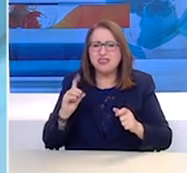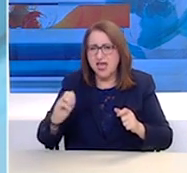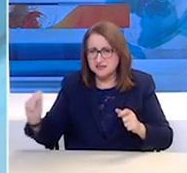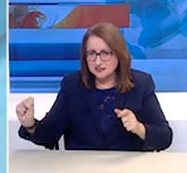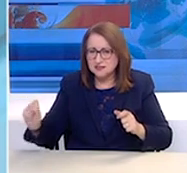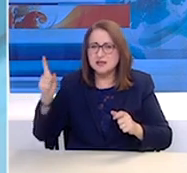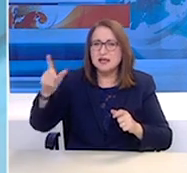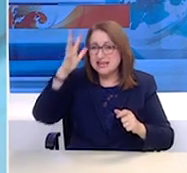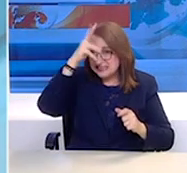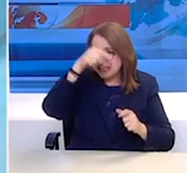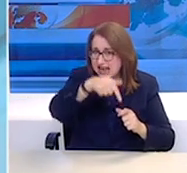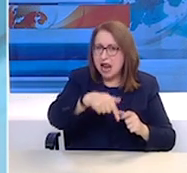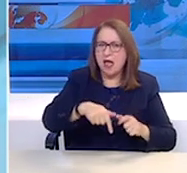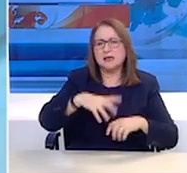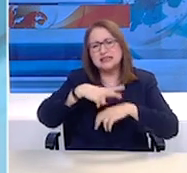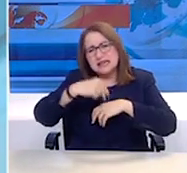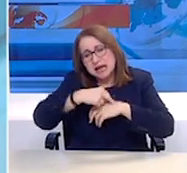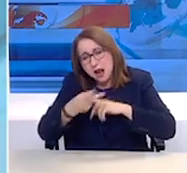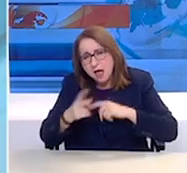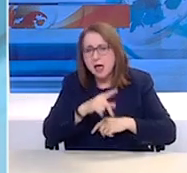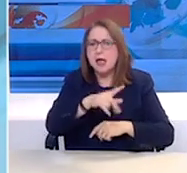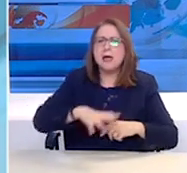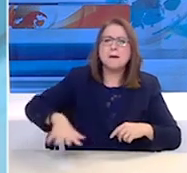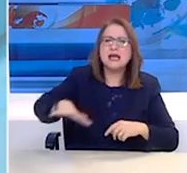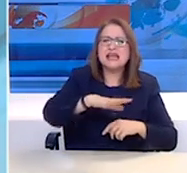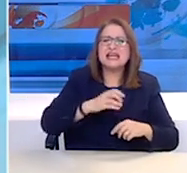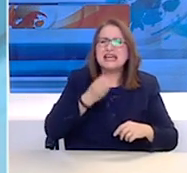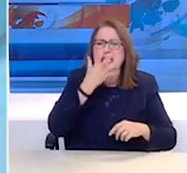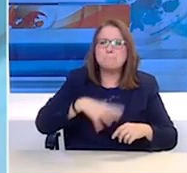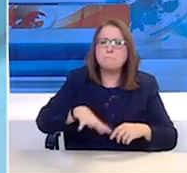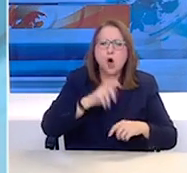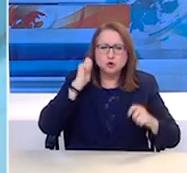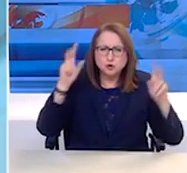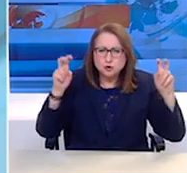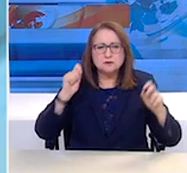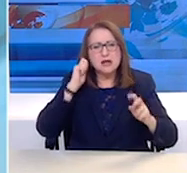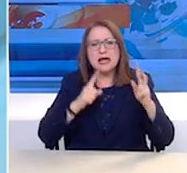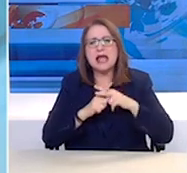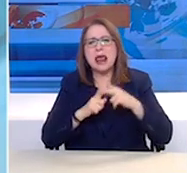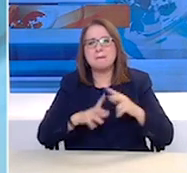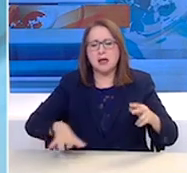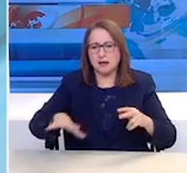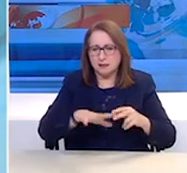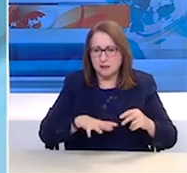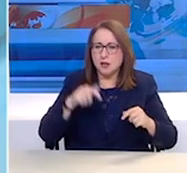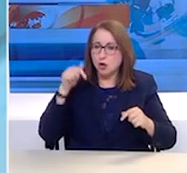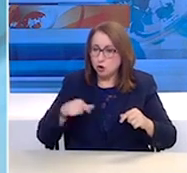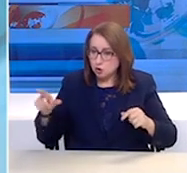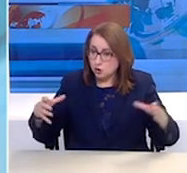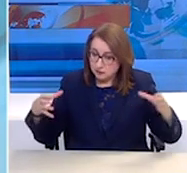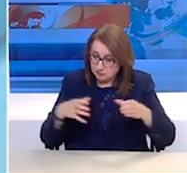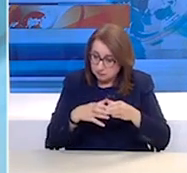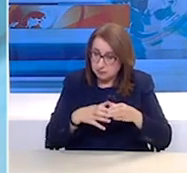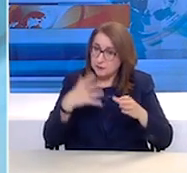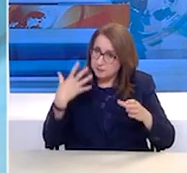στα Τρίκαλα, στο Κυπάκι, στον Πύργο και στο Καλαμάκι. Για τους ελέγχους συνεργάζονται κλιμάκια της Γενικής Γραμματείας Πολιτικής Προστασίας, του ΕΟΔΗ, της Πέμπτης